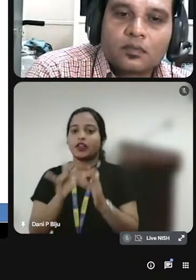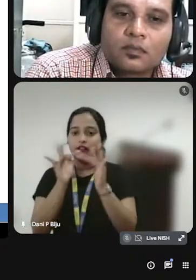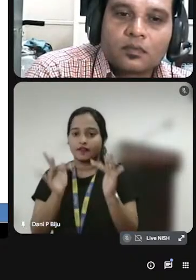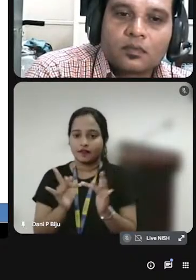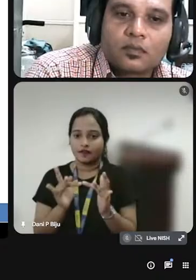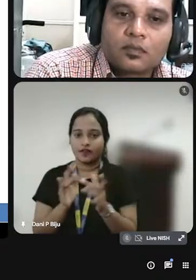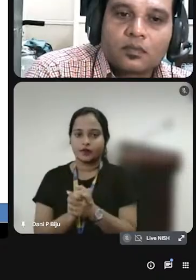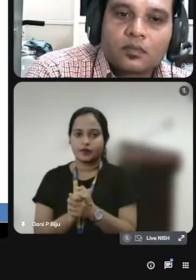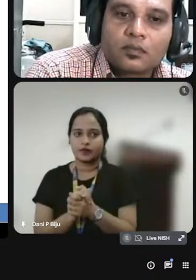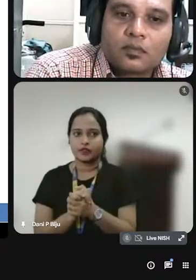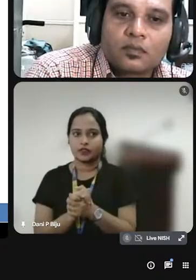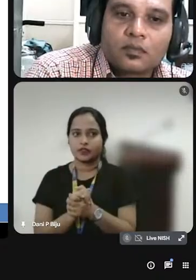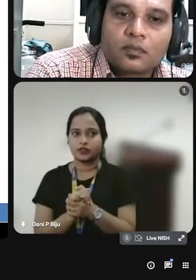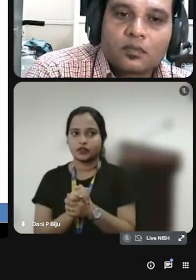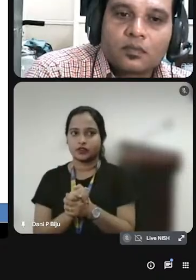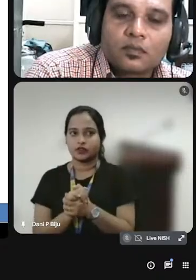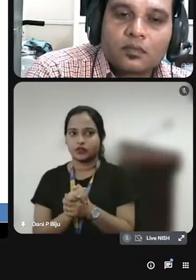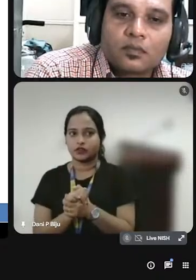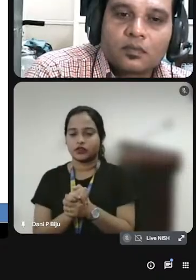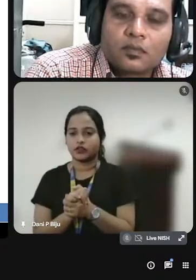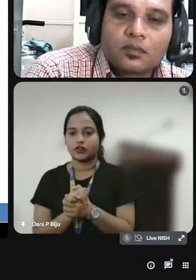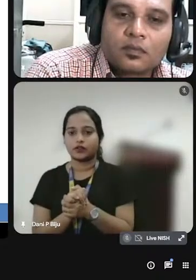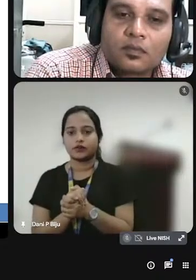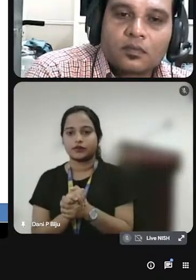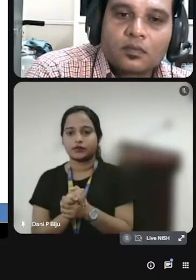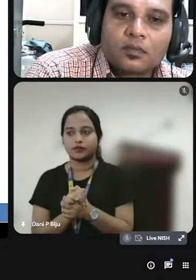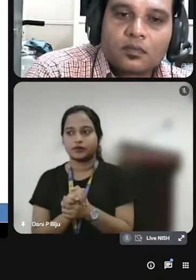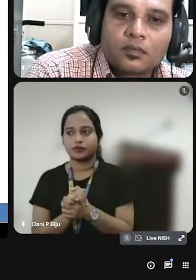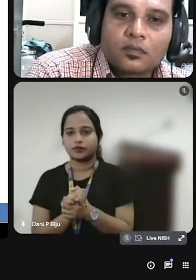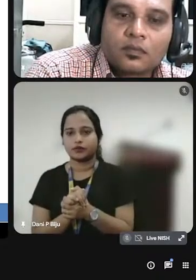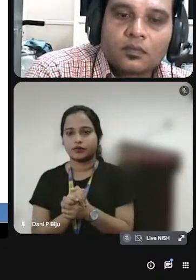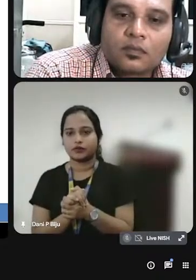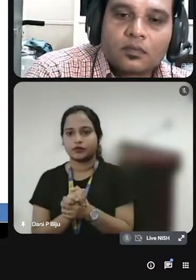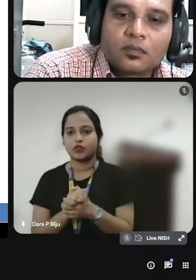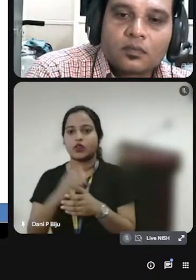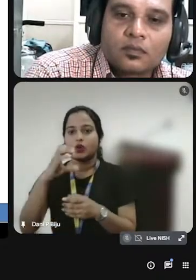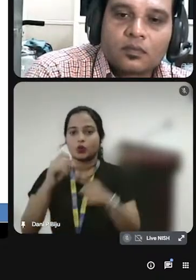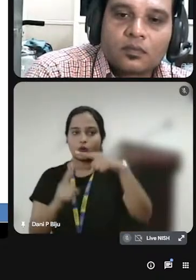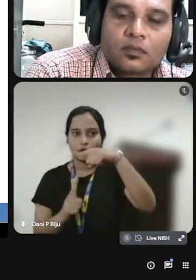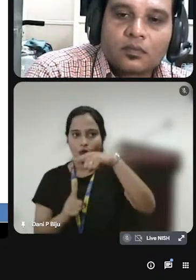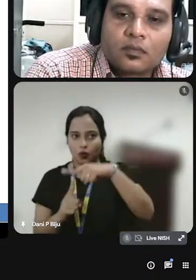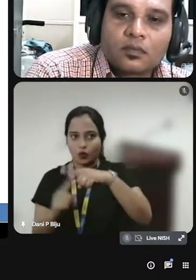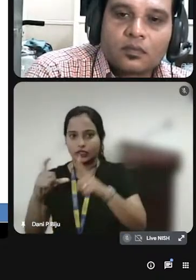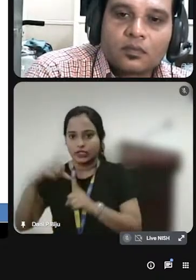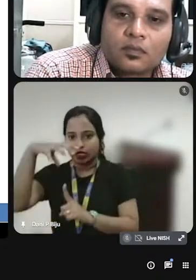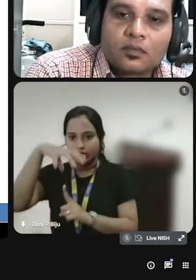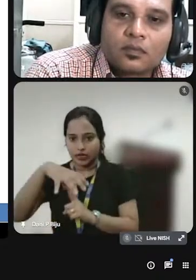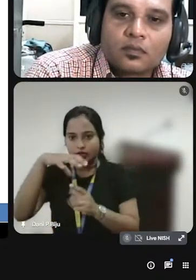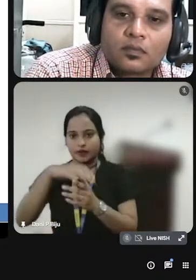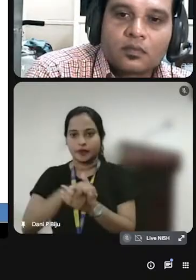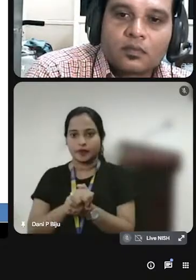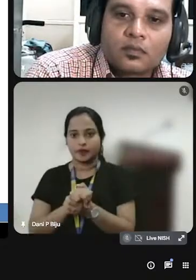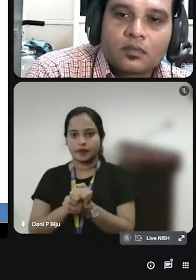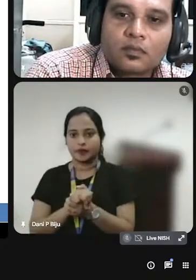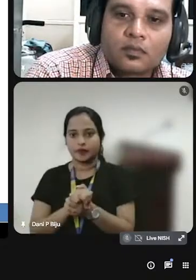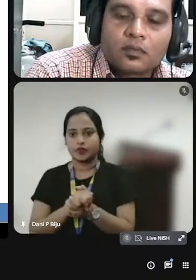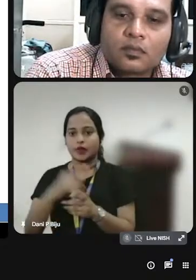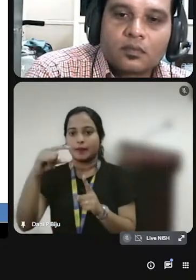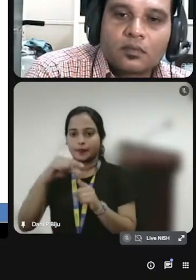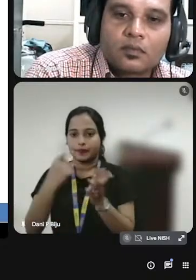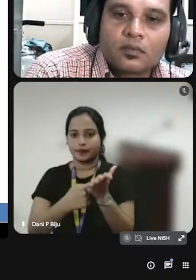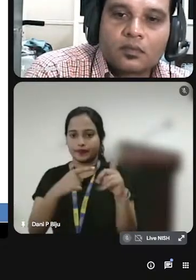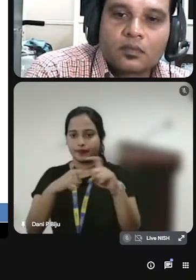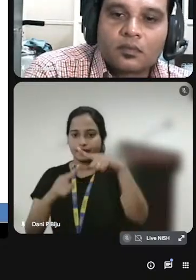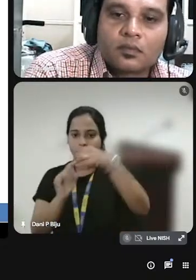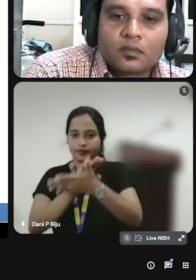എക്സ്പെർട്ട് പാനലായി ഉണ്ടായിരുന്ന ഓക്യുപേഷൻ തെറാപ്പി വിഭാഗത്തിൽ മുത്തുലക്ഷ്മി മാഡം, അതുപോലെ പ്രീതി മാഡം,